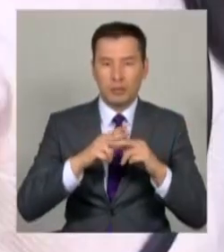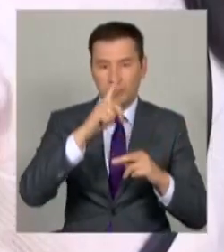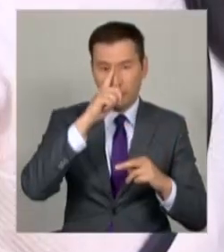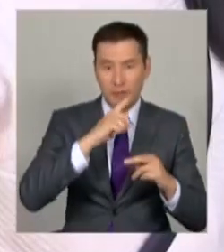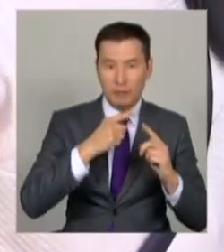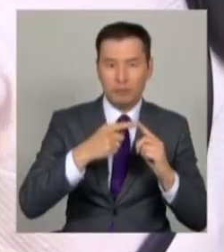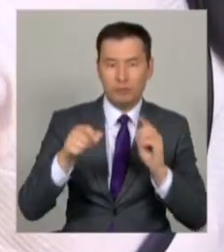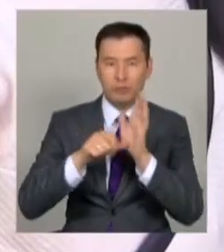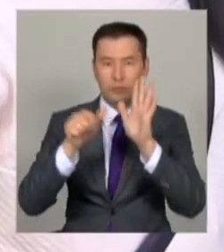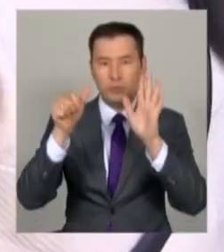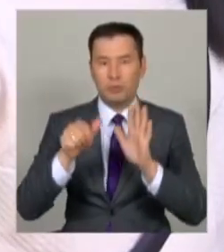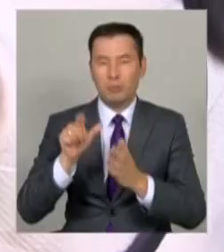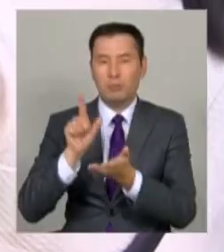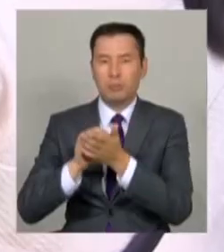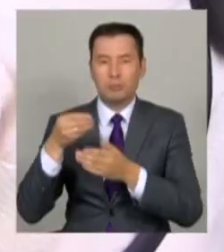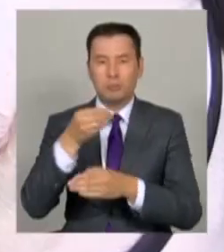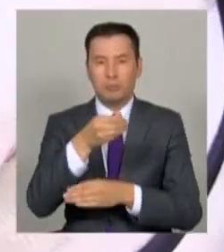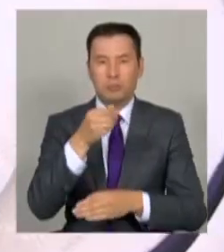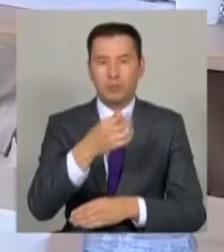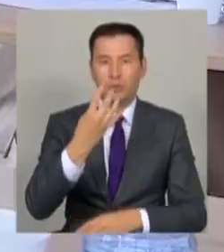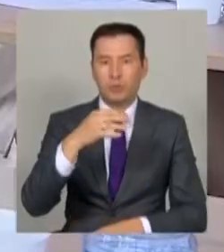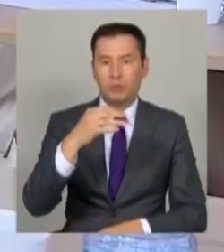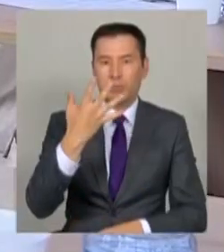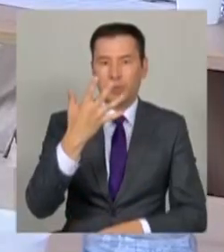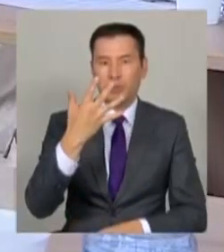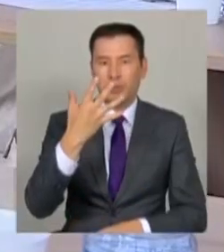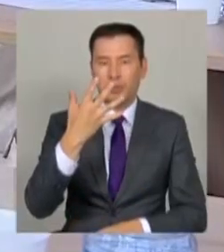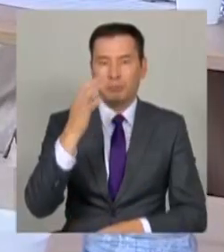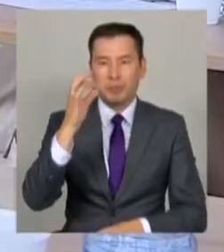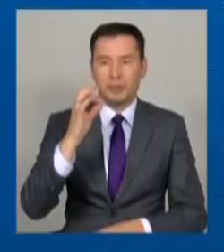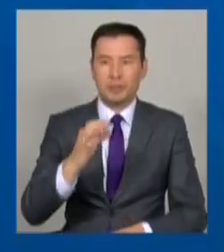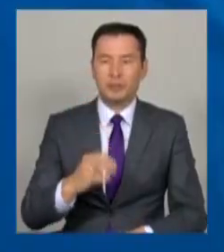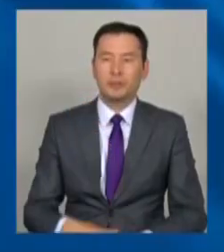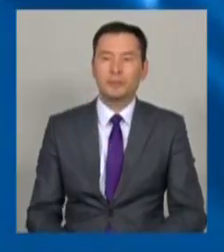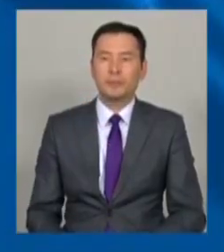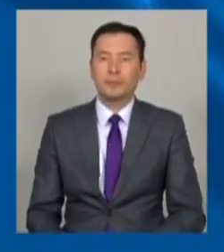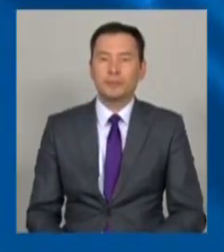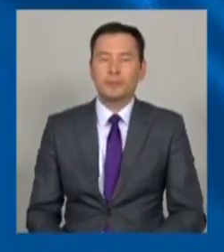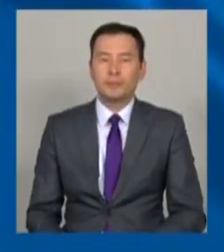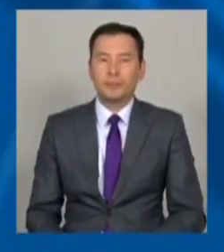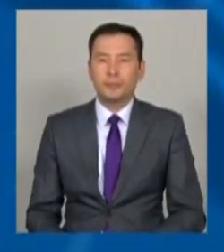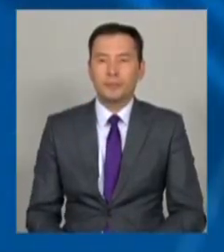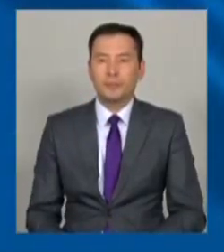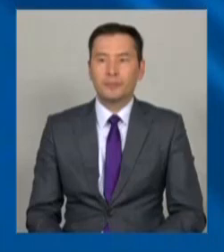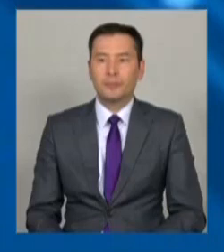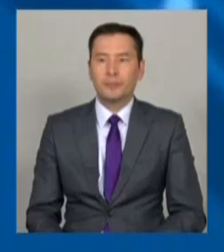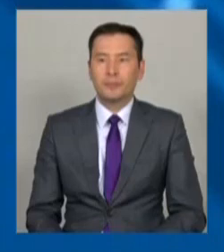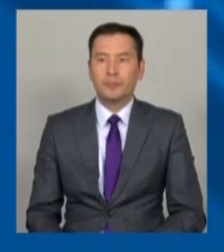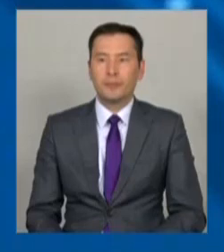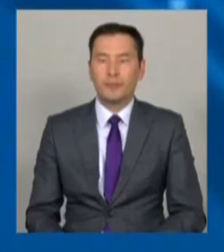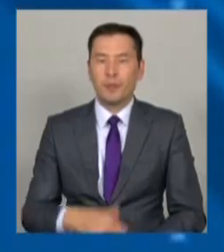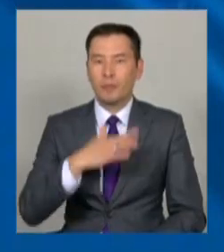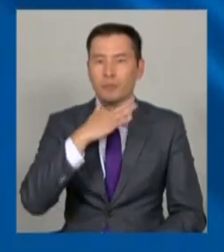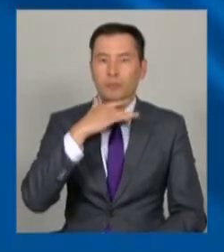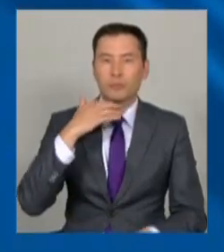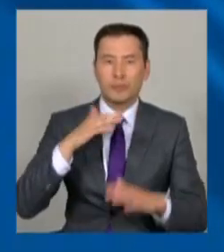соцстрахования. Размер пособия составляет 45% от потерянного дохода. Многодетные